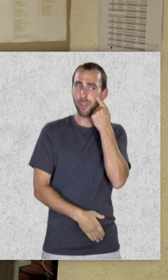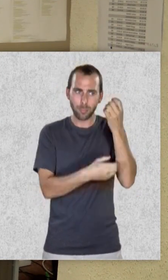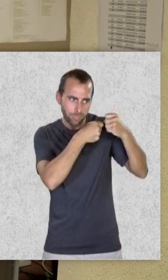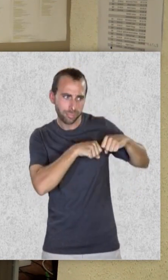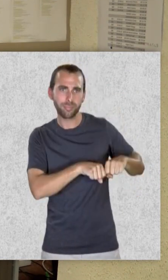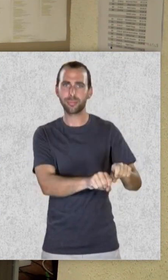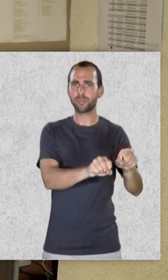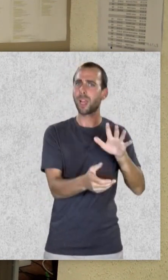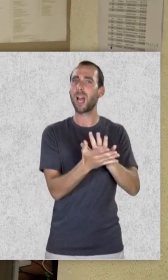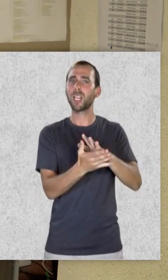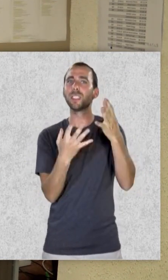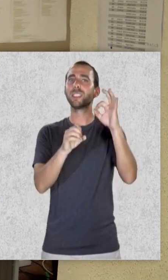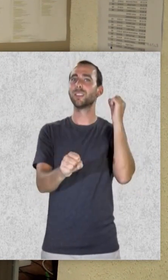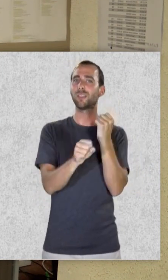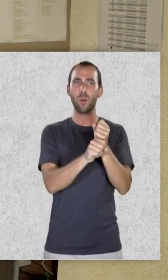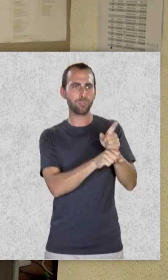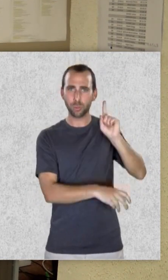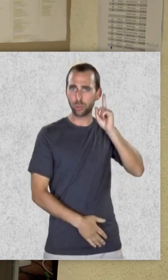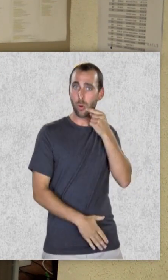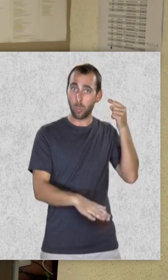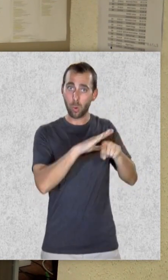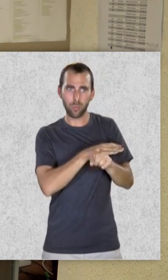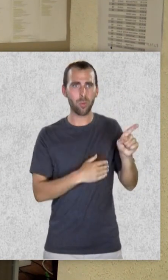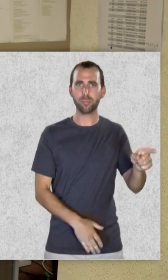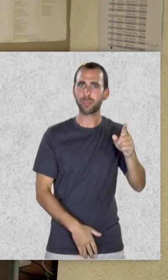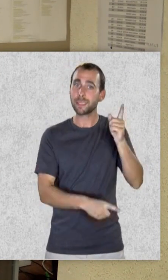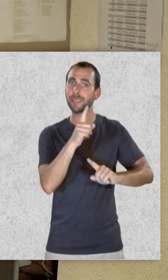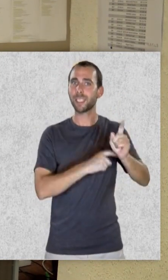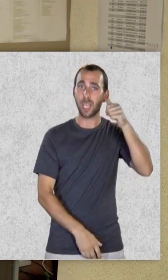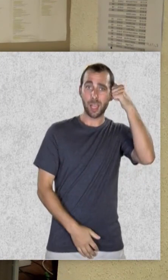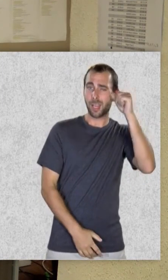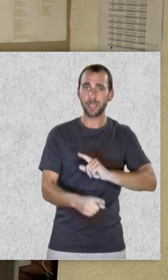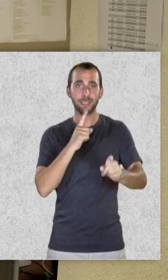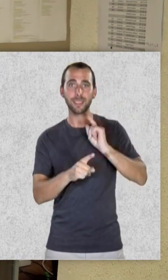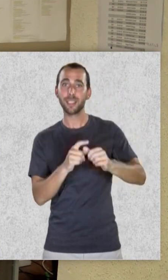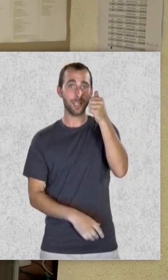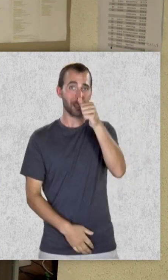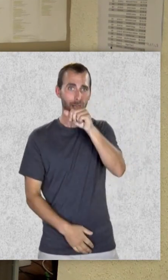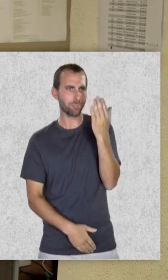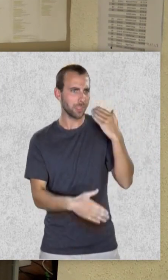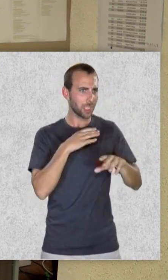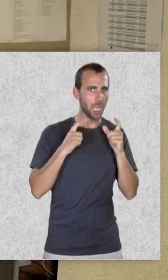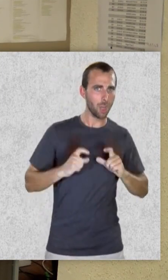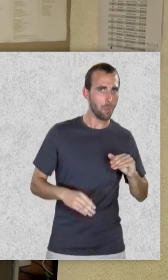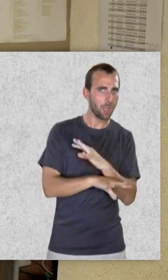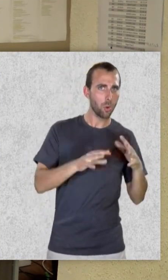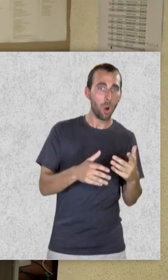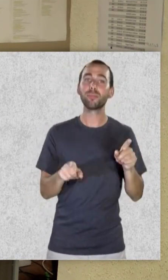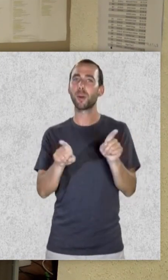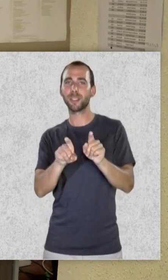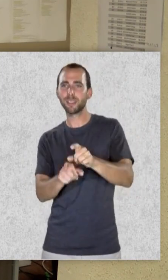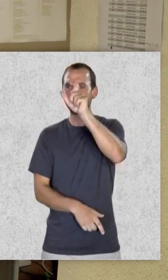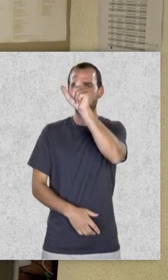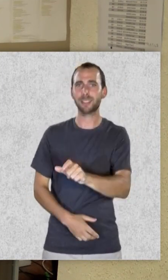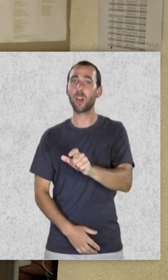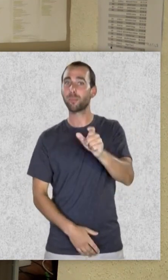et Ainoa, jumelles de 10 ans, atteintes de surdité profonde, suivent des cours à l'école. Vous verrez également le portrait de Babette, 27 ans, dans son quotidien